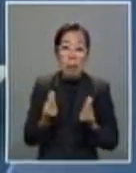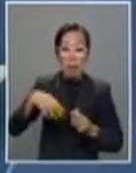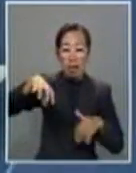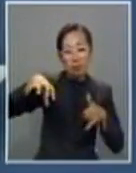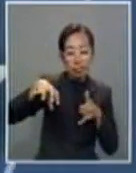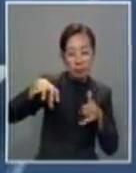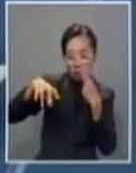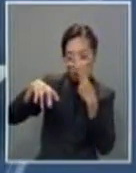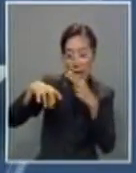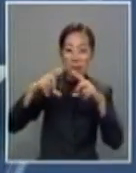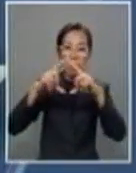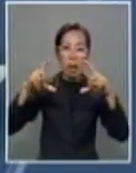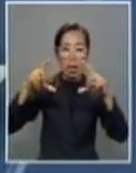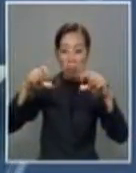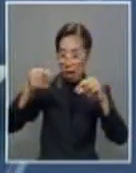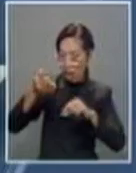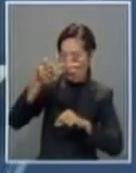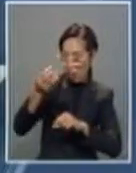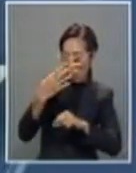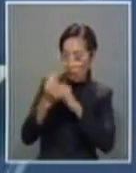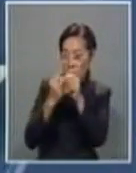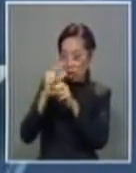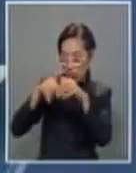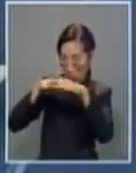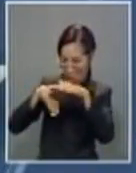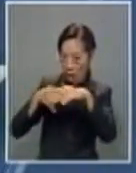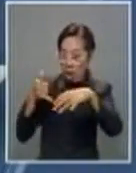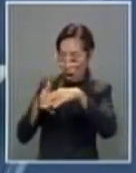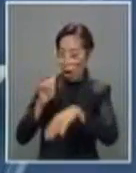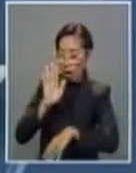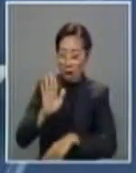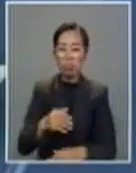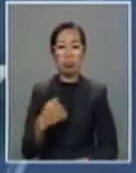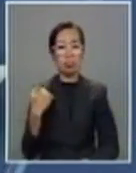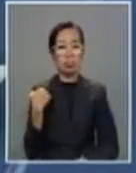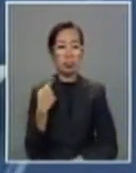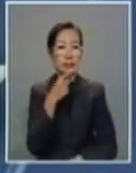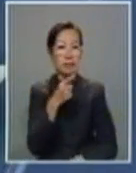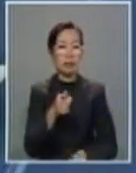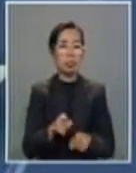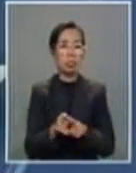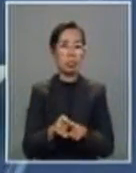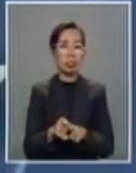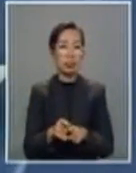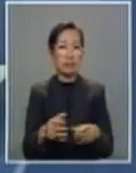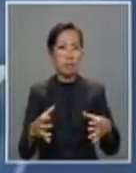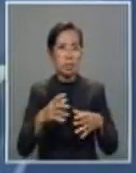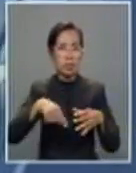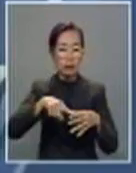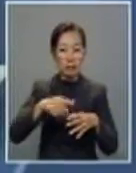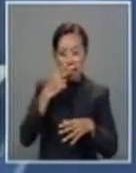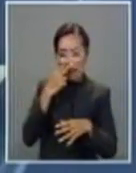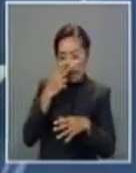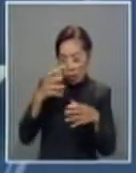า20 ต่ำกว่า20ห้ามเข้า ใช่ค่ะเขาต้องติดไว้นะคะ เห็นได้เด็กกลุ่มหนึ่งประมาณ12 13คนอ่ะมันก็โทรตามเพื่อนใหญ่เล